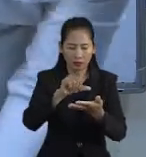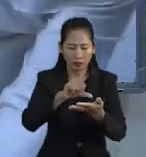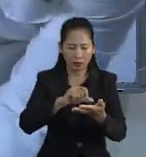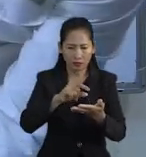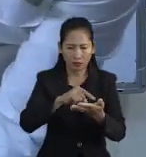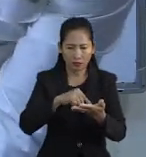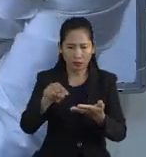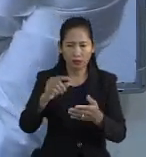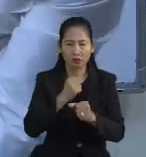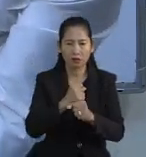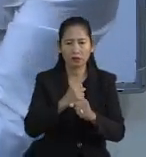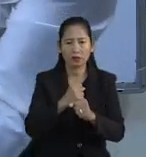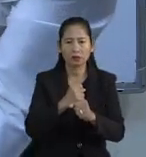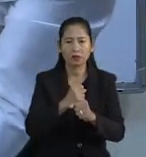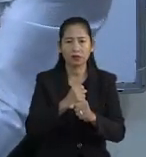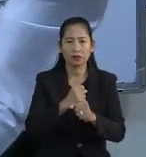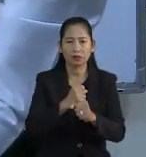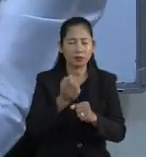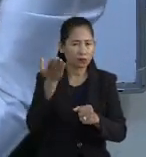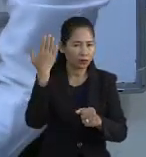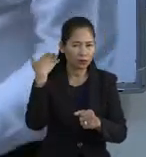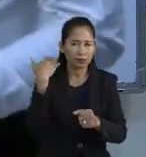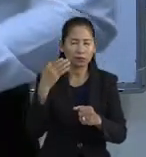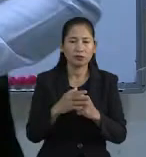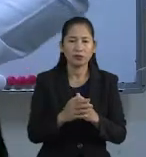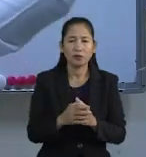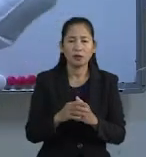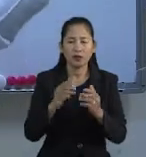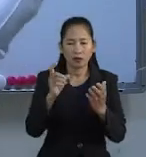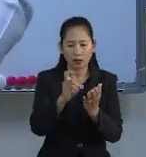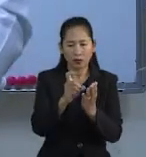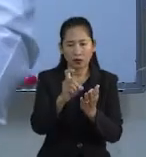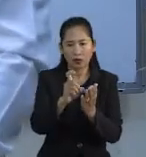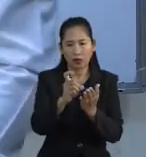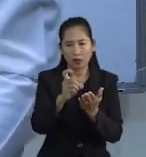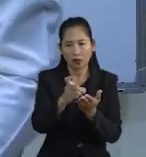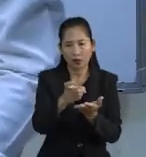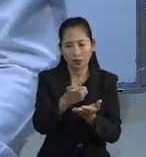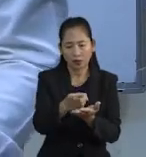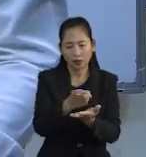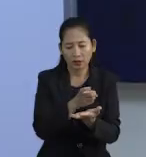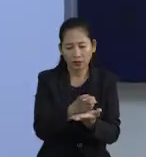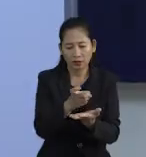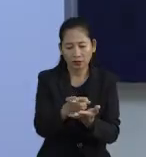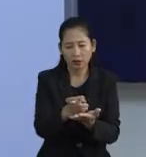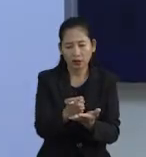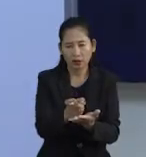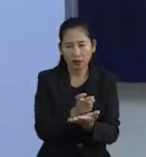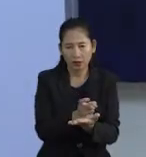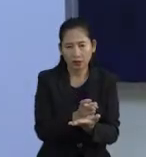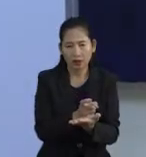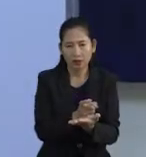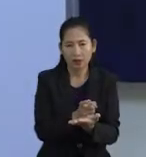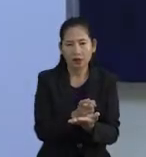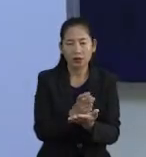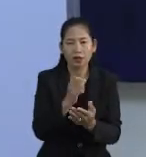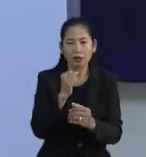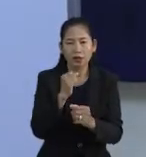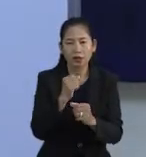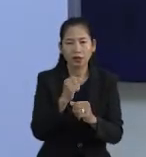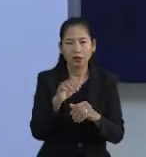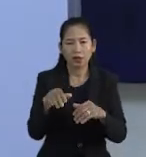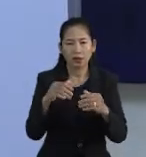ca bò dương ca pi ngày muốn nó con đấy là cái nếp chưa đầy là cụ đạo nâng ấy mê đi nâng ấy và ngày muốn là cụ bạn đã kịch ca ở